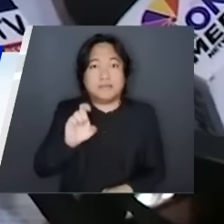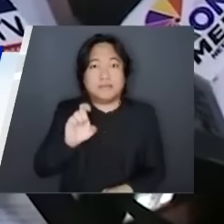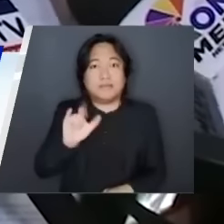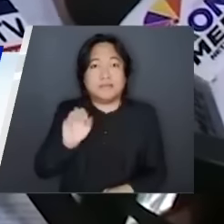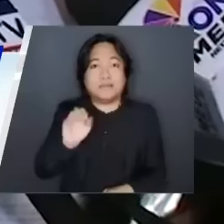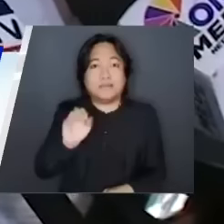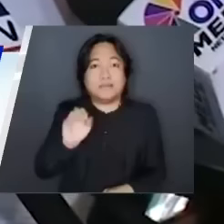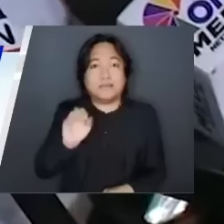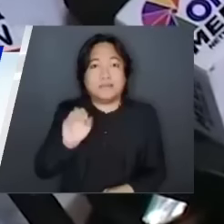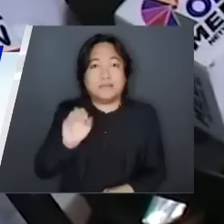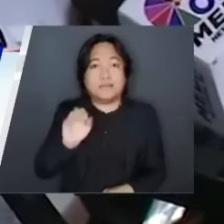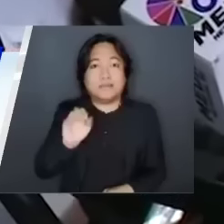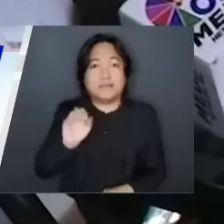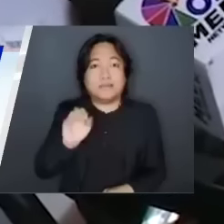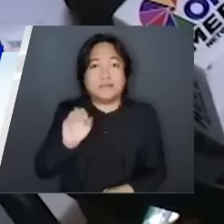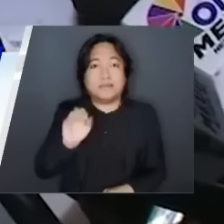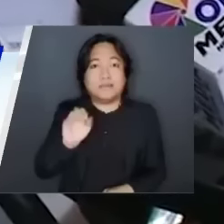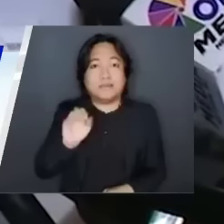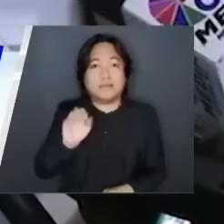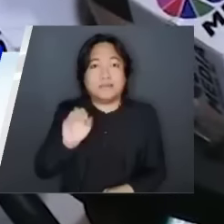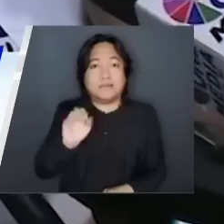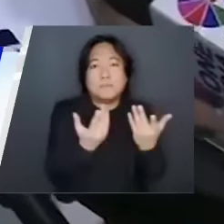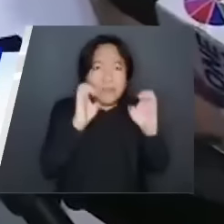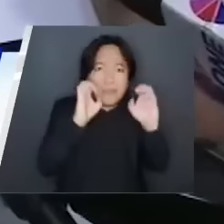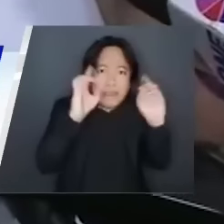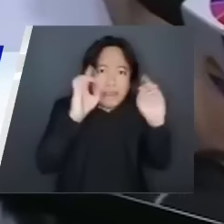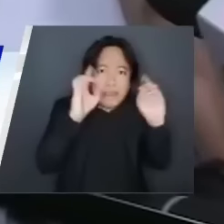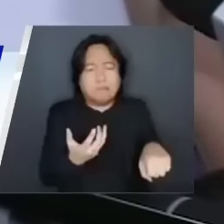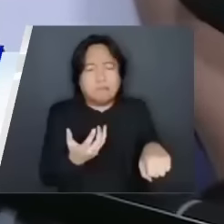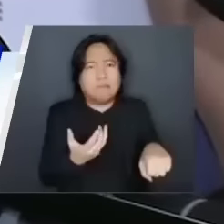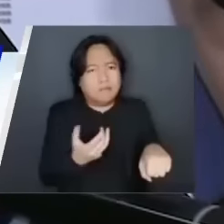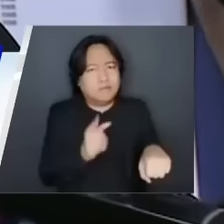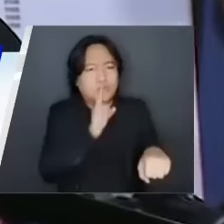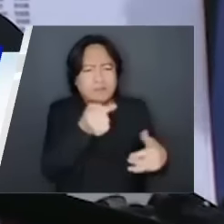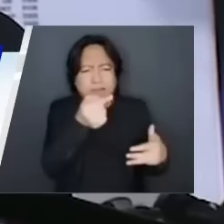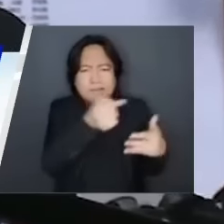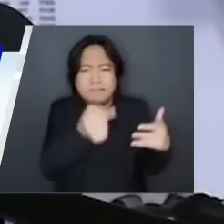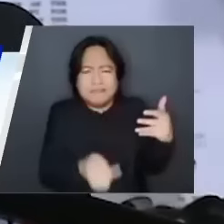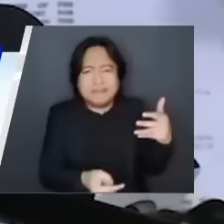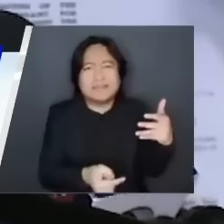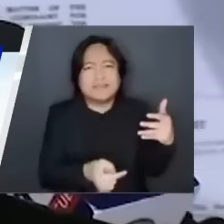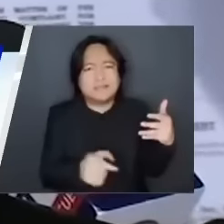Department of Education. And nandiyan din po yung grounds like